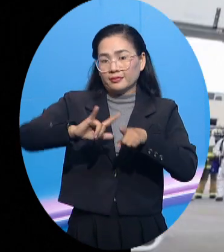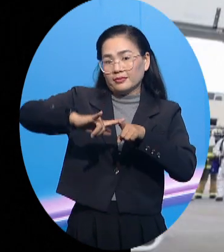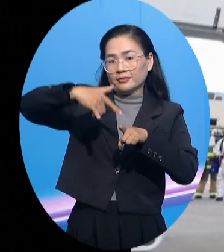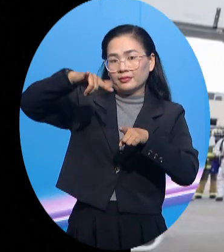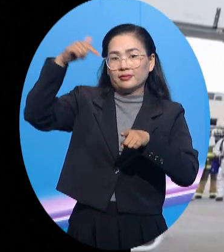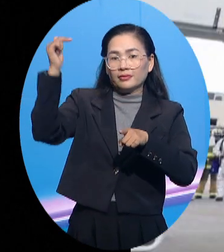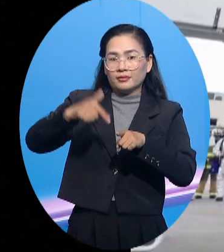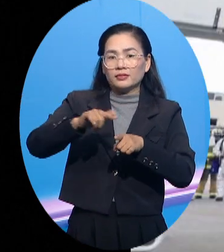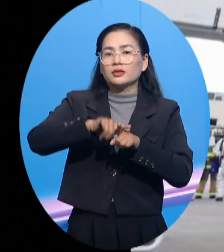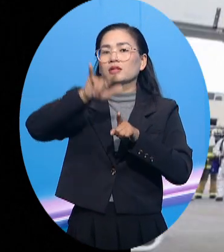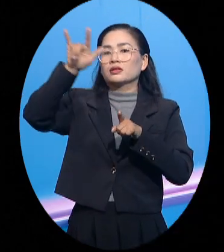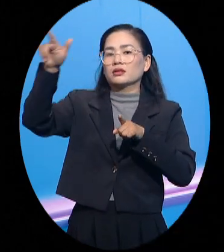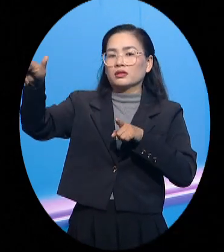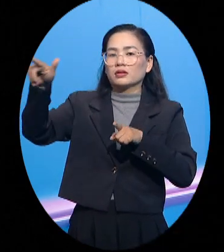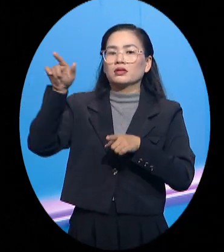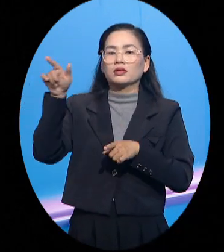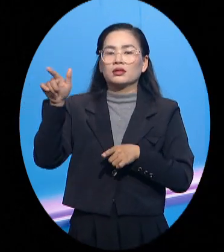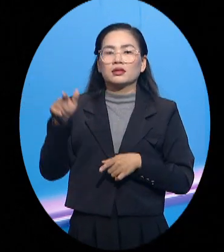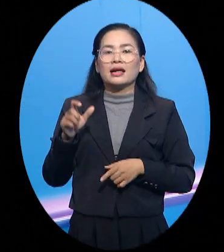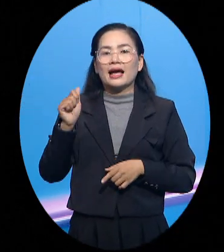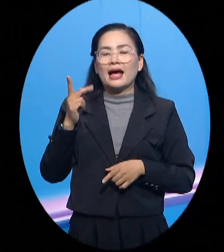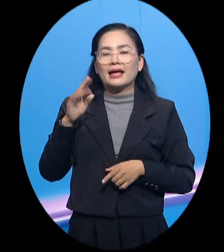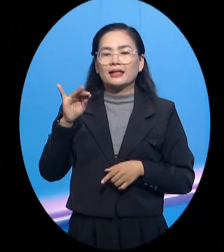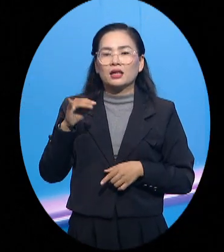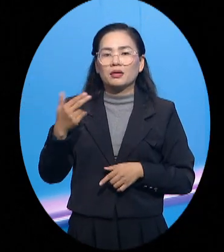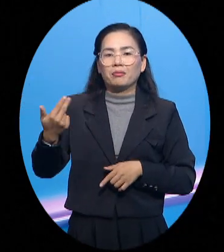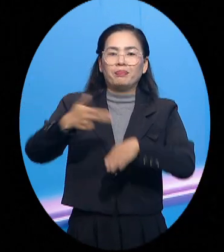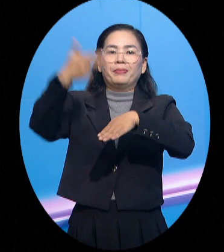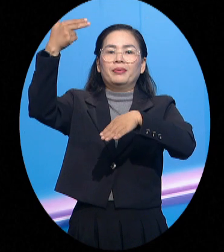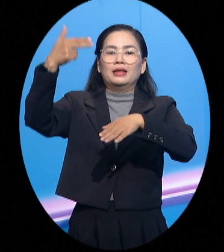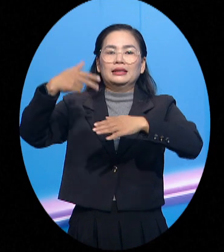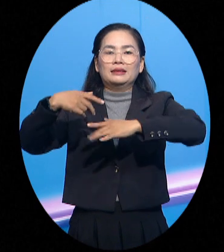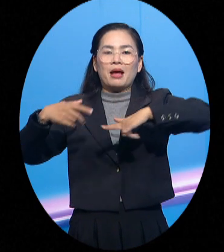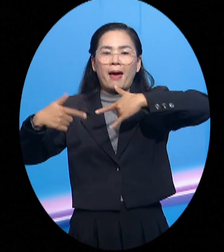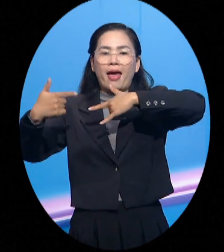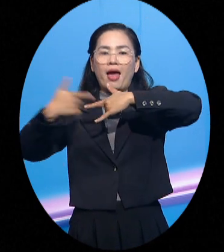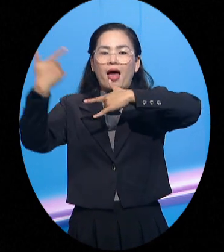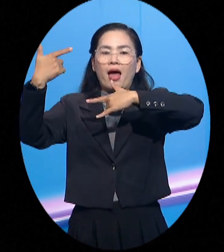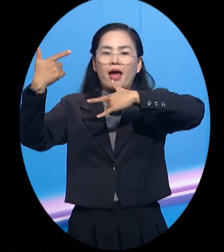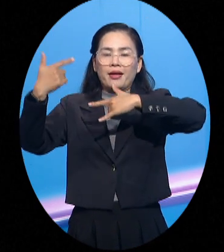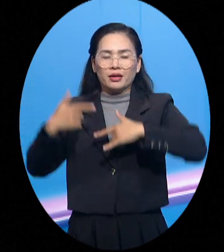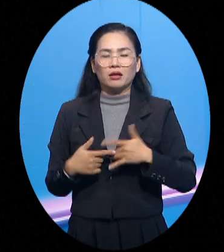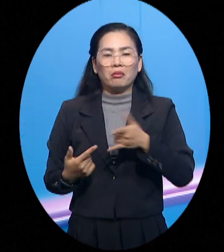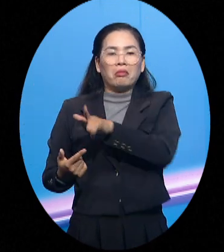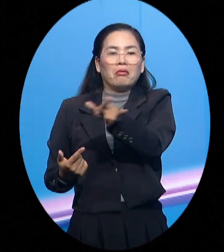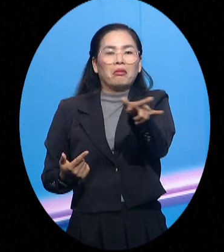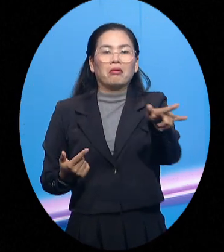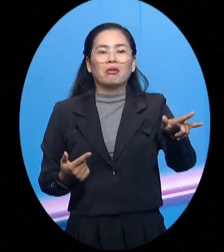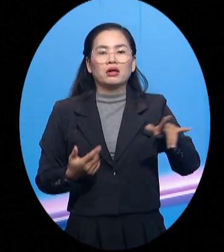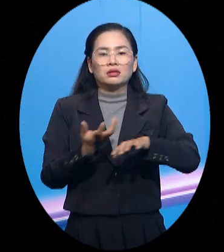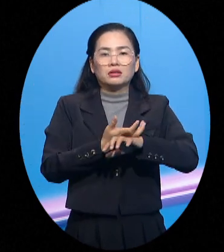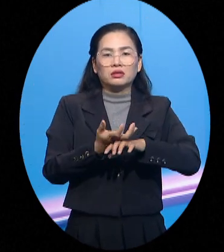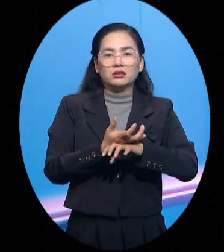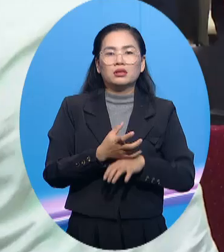Spirit Airlines đến thủ đô Port-au-Prince của Haiti đã bị trúng đạn trong ngày 11 tháng 11, buộc máy bay phải chuyển hướng đến nước láng giềng Cộng